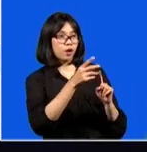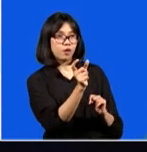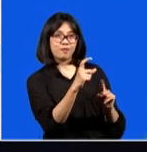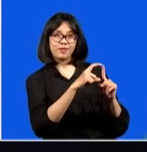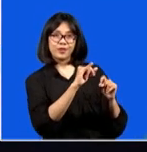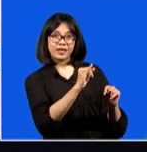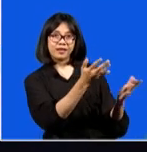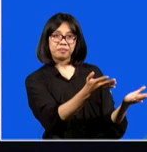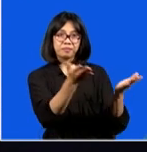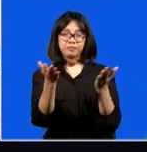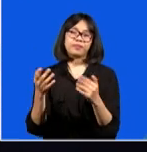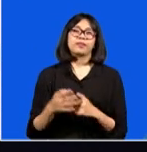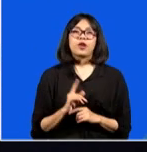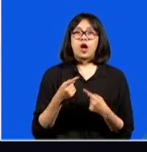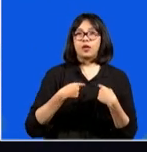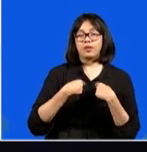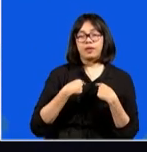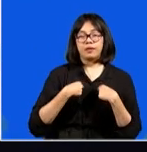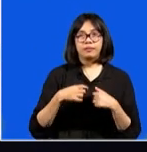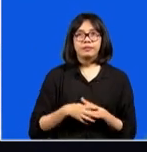kalau dari saya